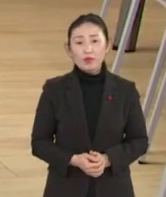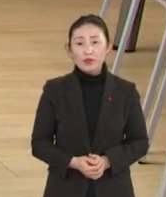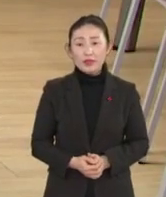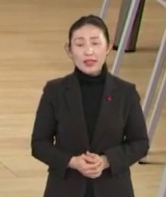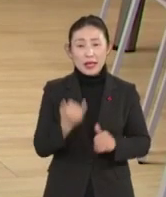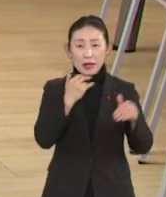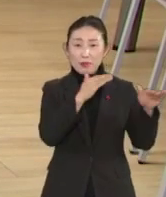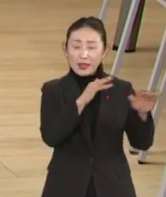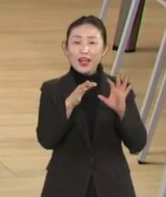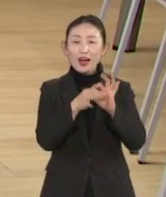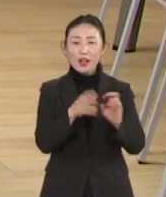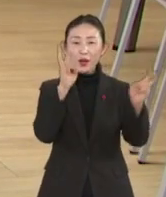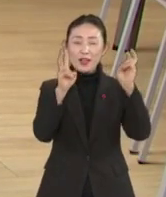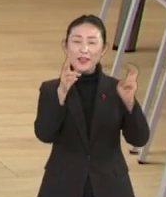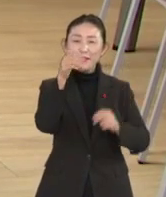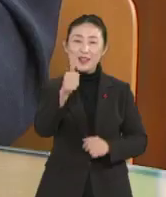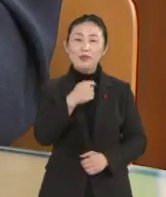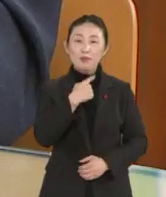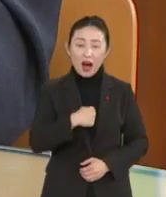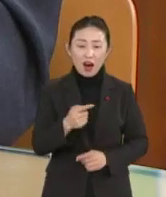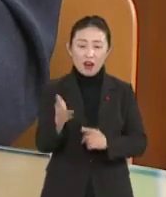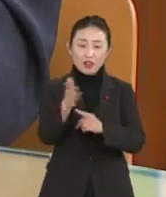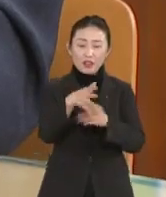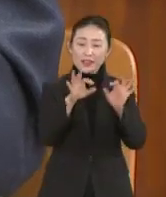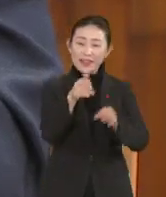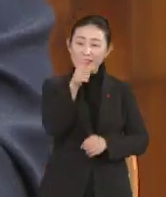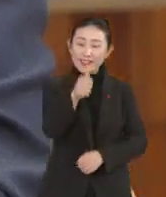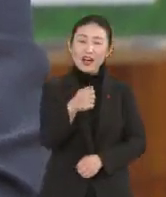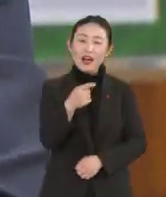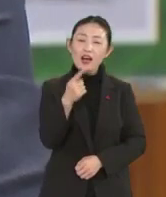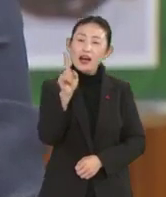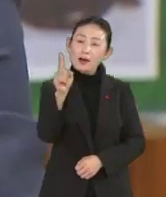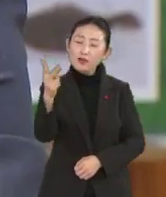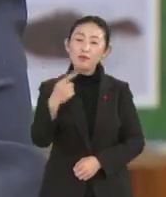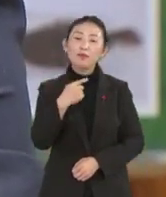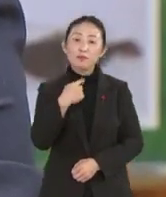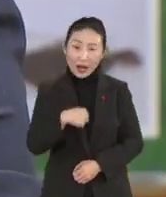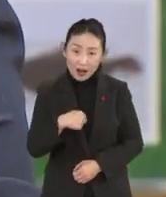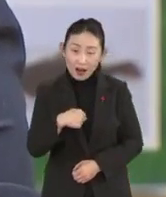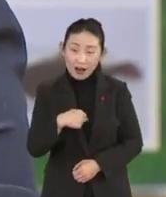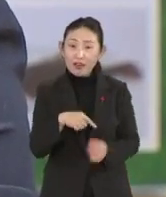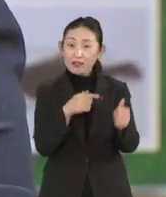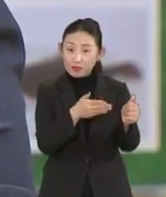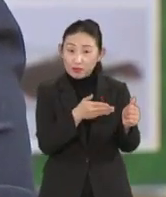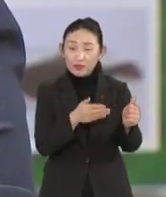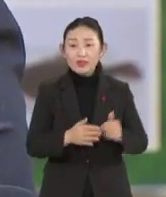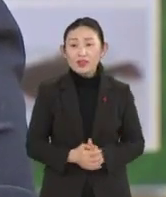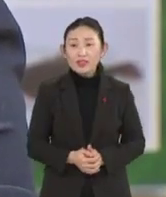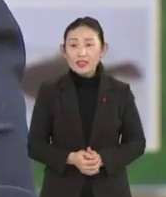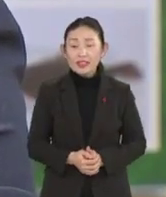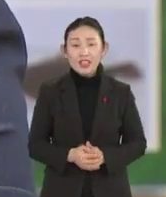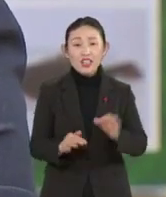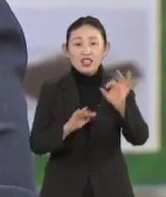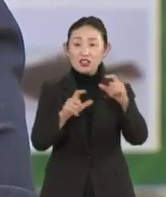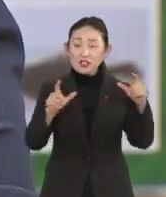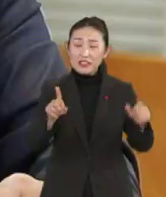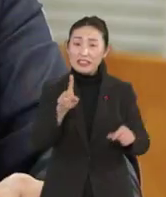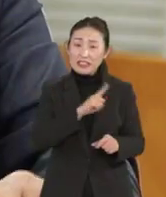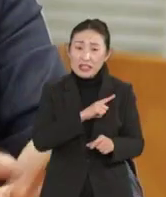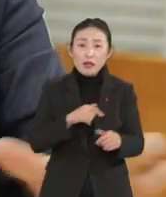해양 관련 기업을 운영하고 수협 조합장을 두 차례 지낸 김기용 사촌 군수에게 서천에서